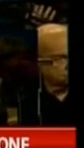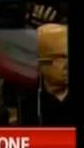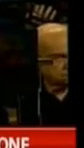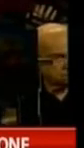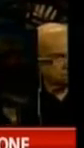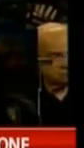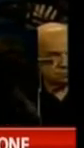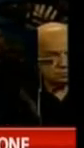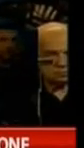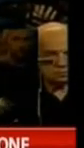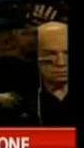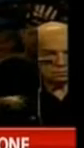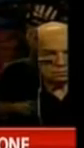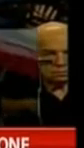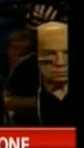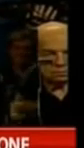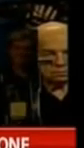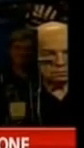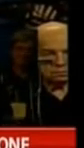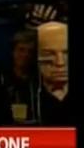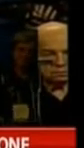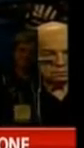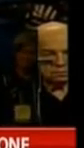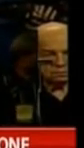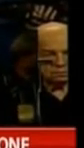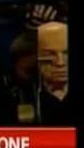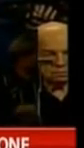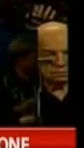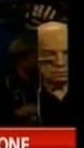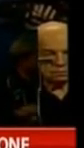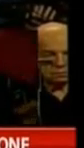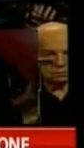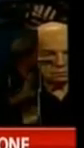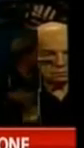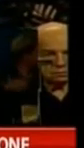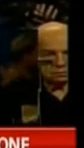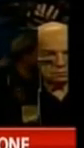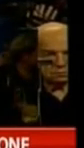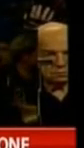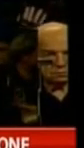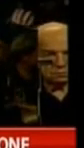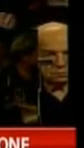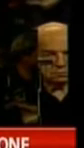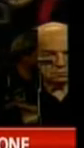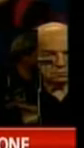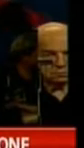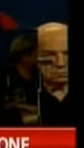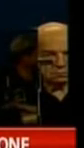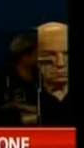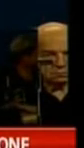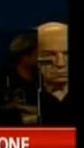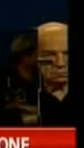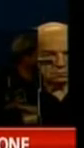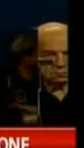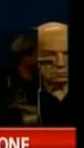Voi direte, no. Voi direte, ma poi alla fine è previsto un referendum, ma la prima questione